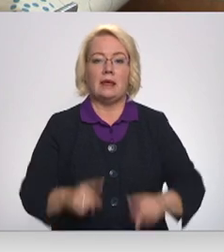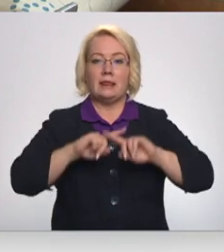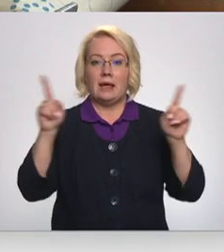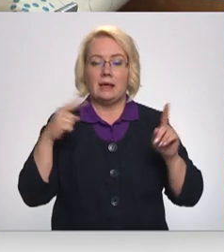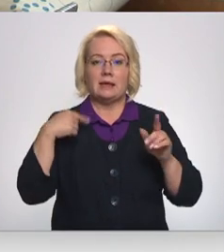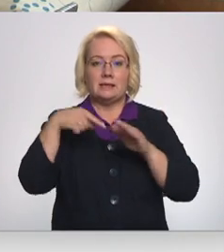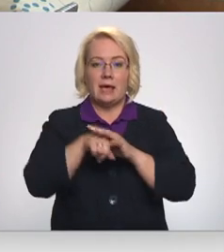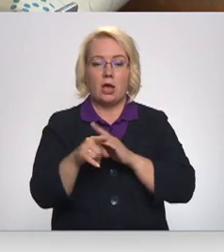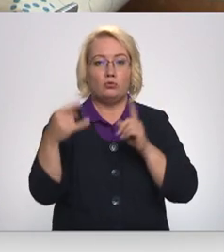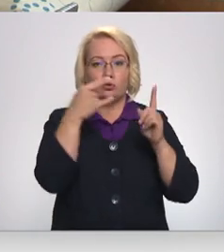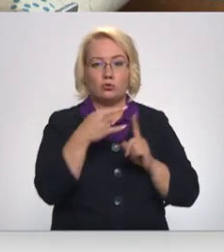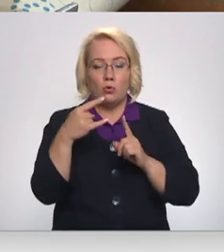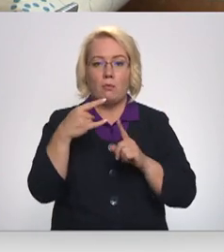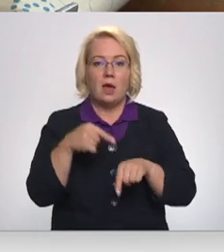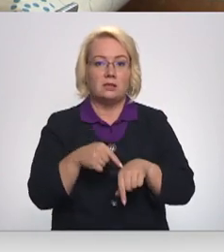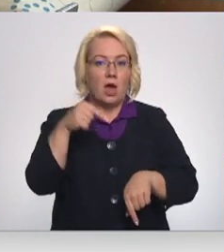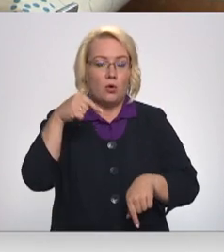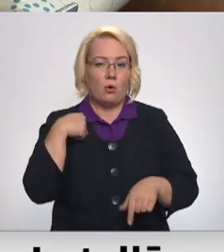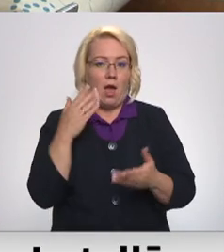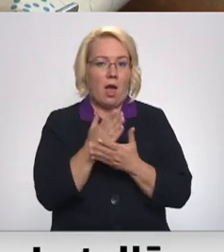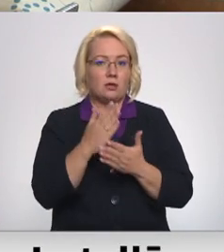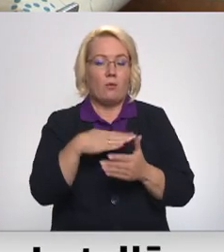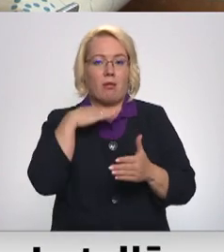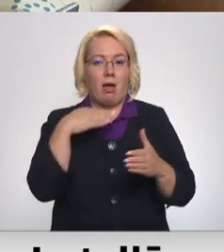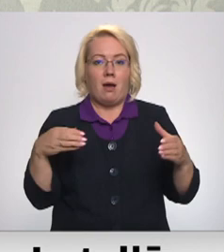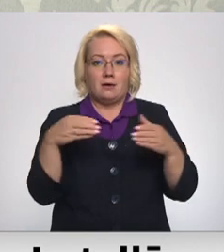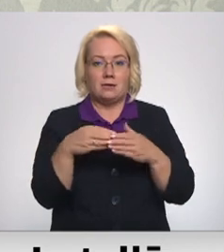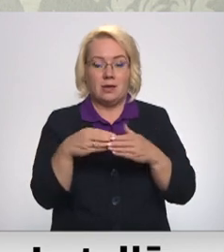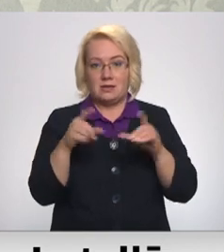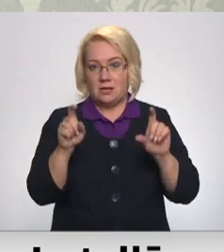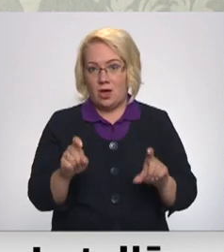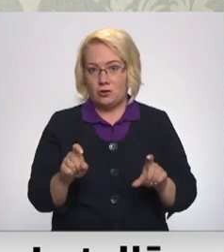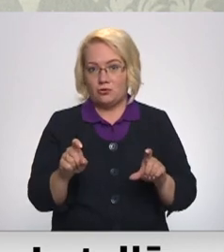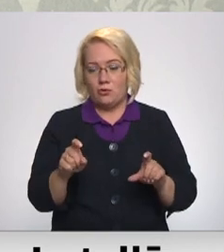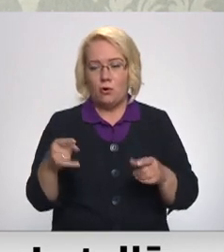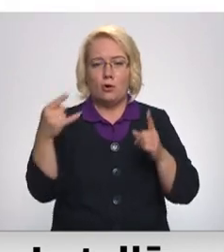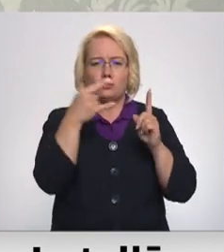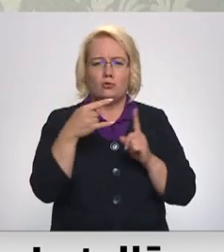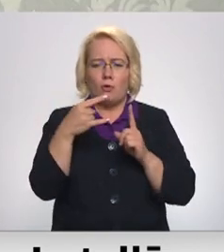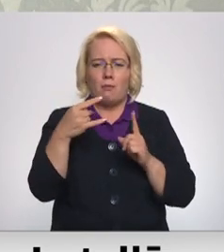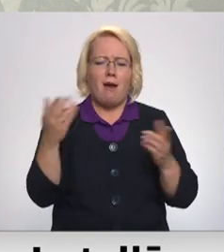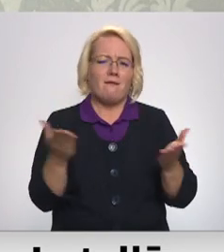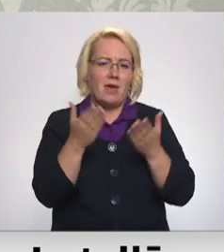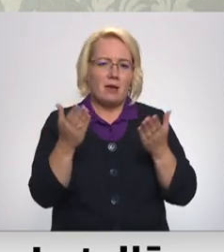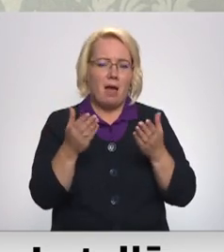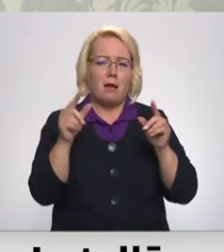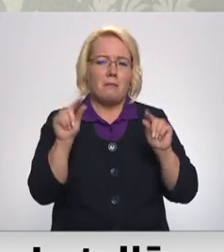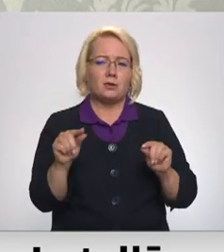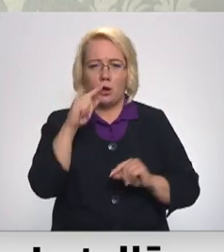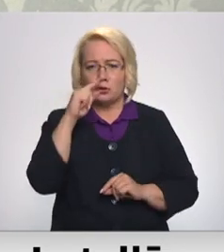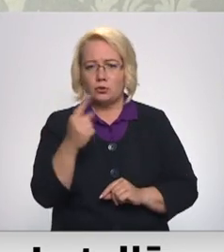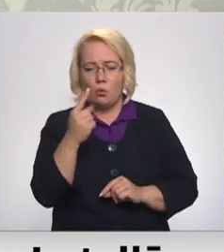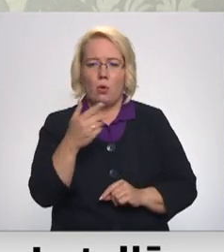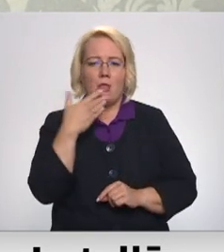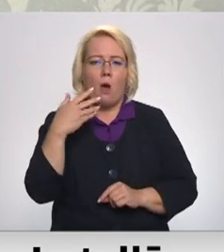Tiklīdz es ieju Zoomā, es sajūtos tā, it kā es būtu klasē. Sēžu. Zoomā, protams, ir vieglāk. Mazāk stundu nav